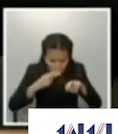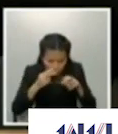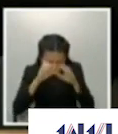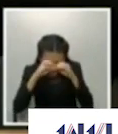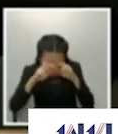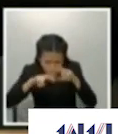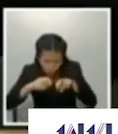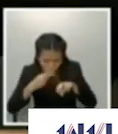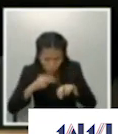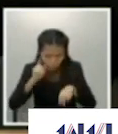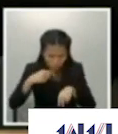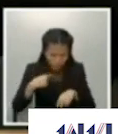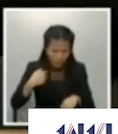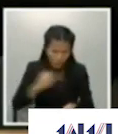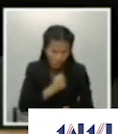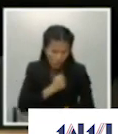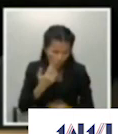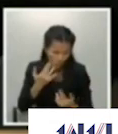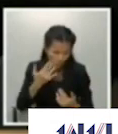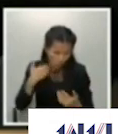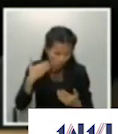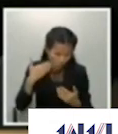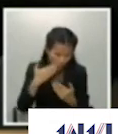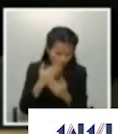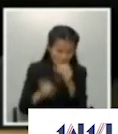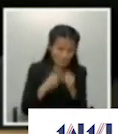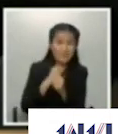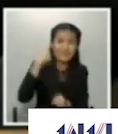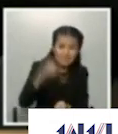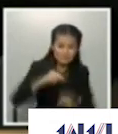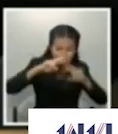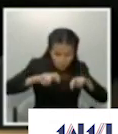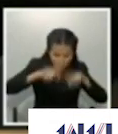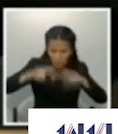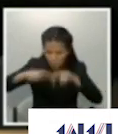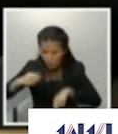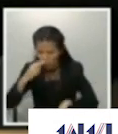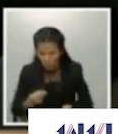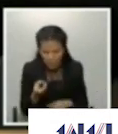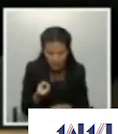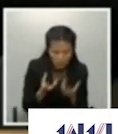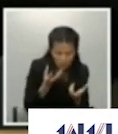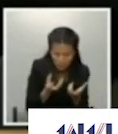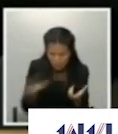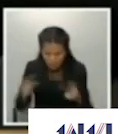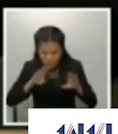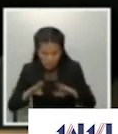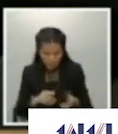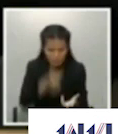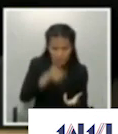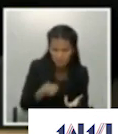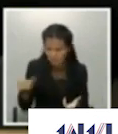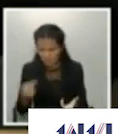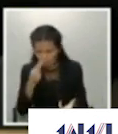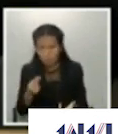ลาไม่น้อยกว่า10กว่าปีถึงจะวิเคราะห์ได้ว่าข้าวพันธุ์นี้ดีหรือไม่ดีวันนี้ตลาด